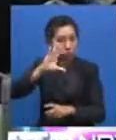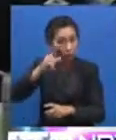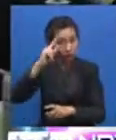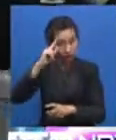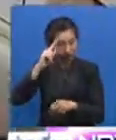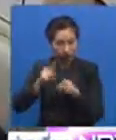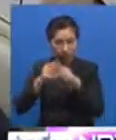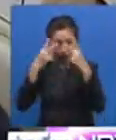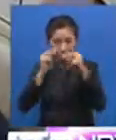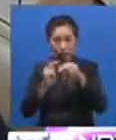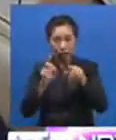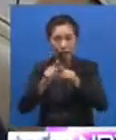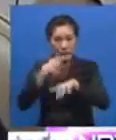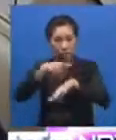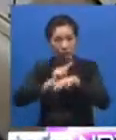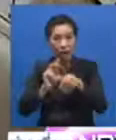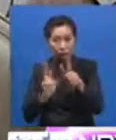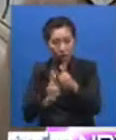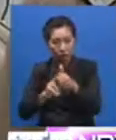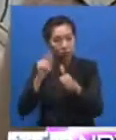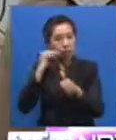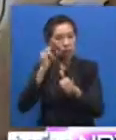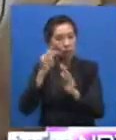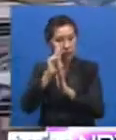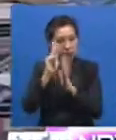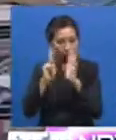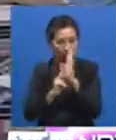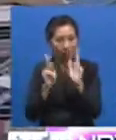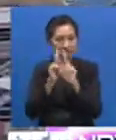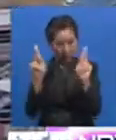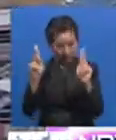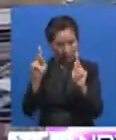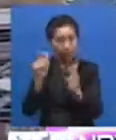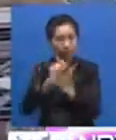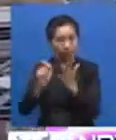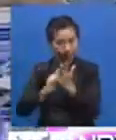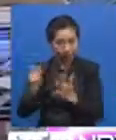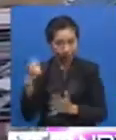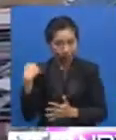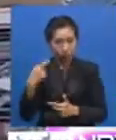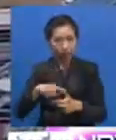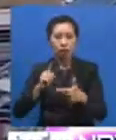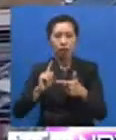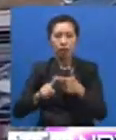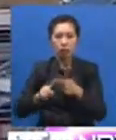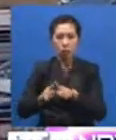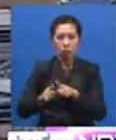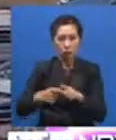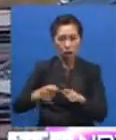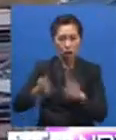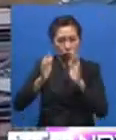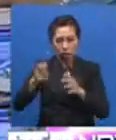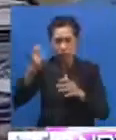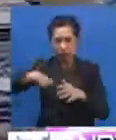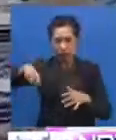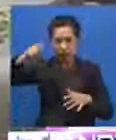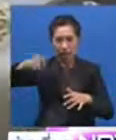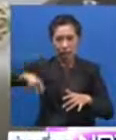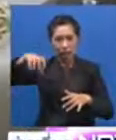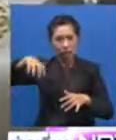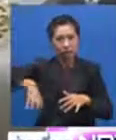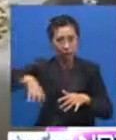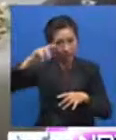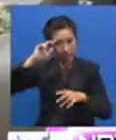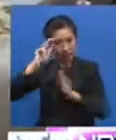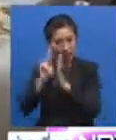กร่างรัฐธรรมนูญรวมถึงนายสุจิตบุงบงกฎนะคะซึ่งเป็นอดีตตุลาการศาลรัฐธรรมนูญก็จะมาร่วม